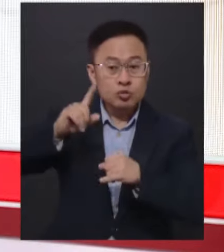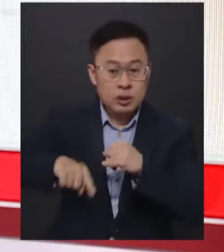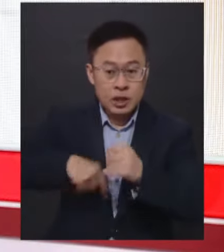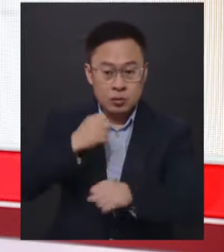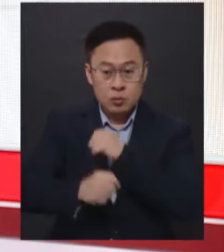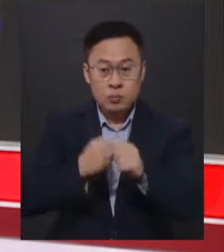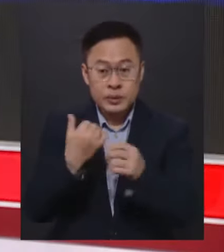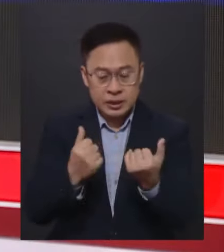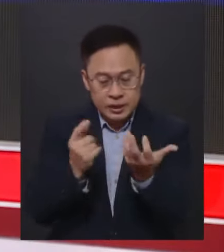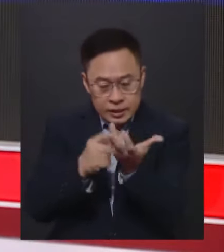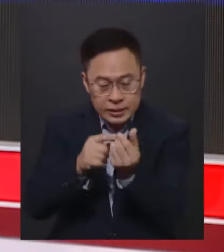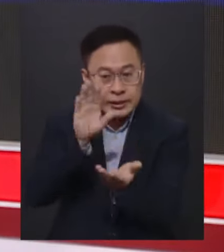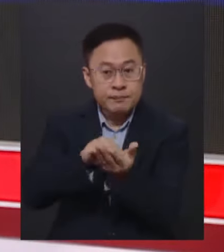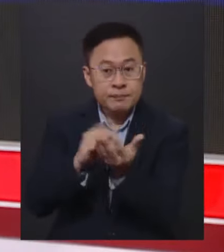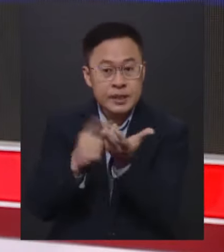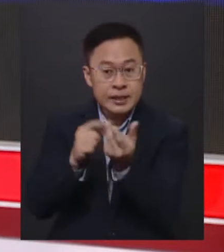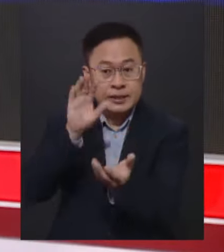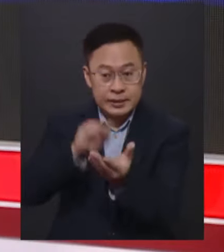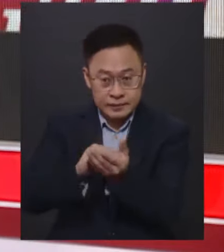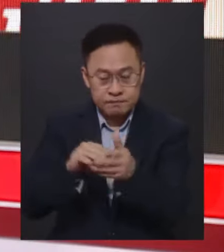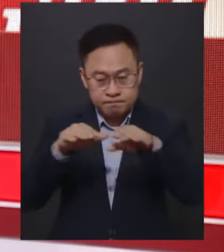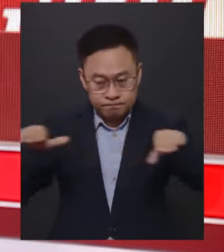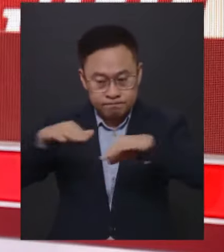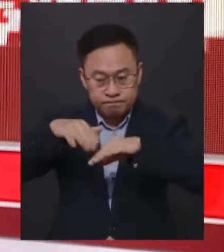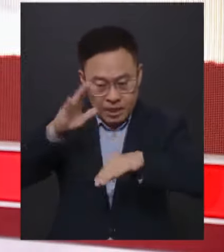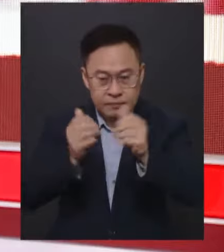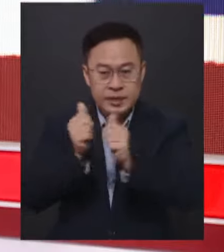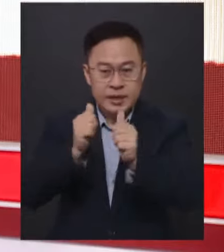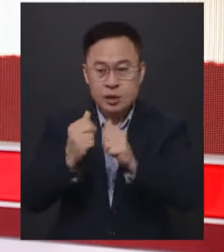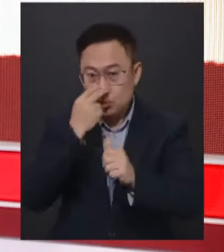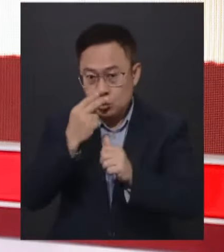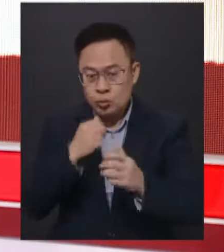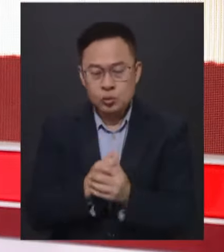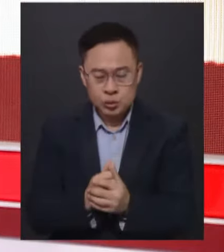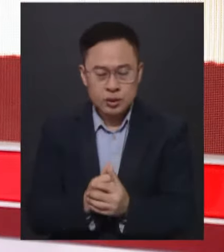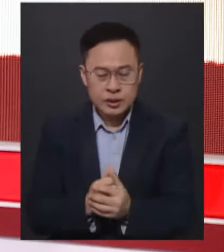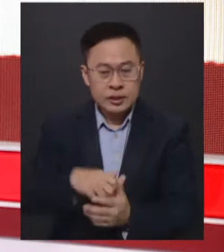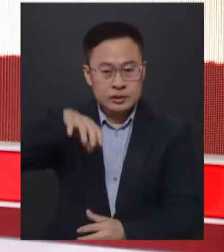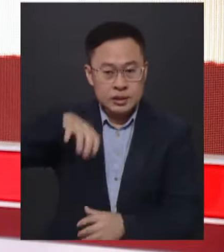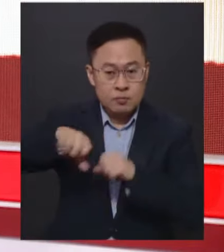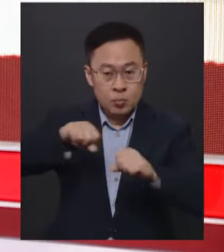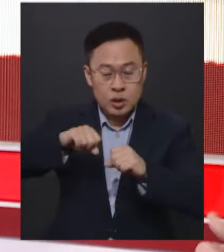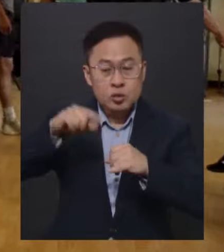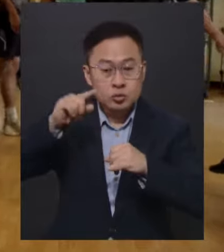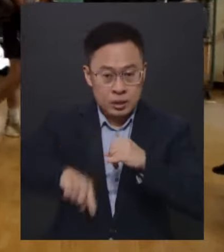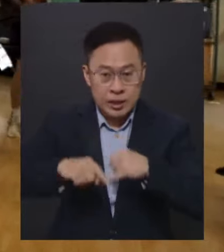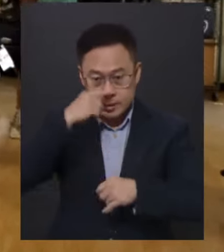นะครับกับการตั้งเป้าที่จะคว้าโควต้าเพิ่มในสนามเล็กที่2ที่ประเทศไทยครับ